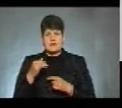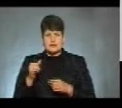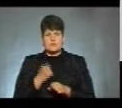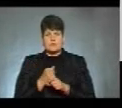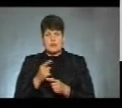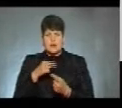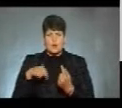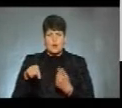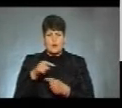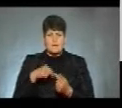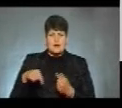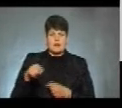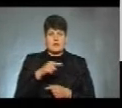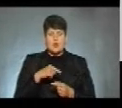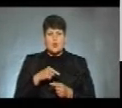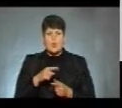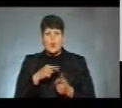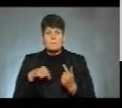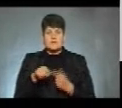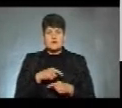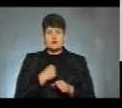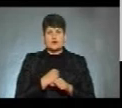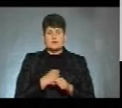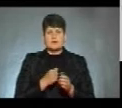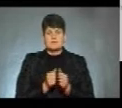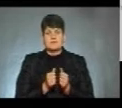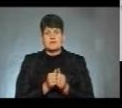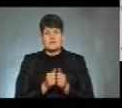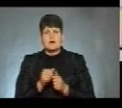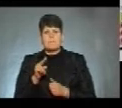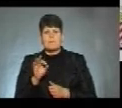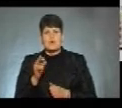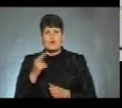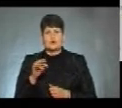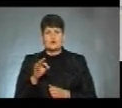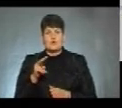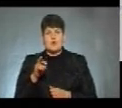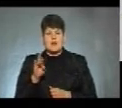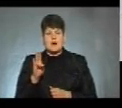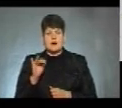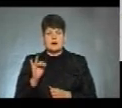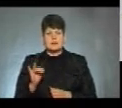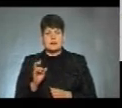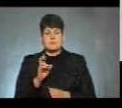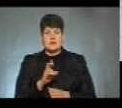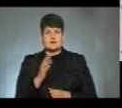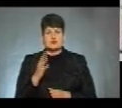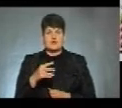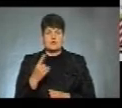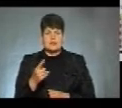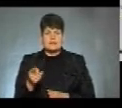кругове перехрестя. Об'їзд здійснюється неподалік торгово-розважального центру «Подоляни» по ділянці дороги П-41 Тернопіль-Львів